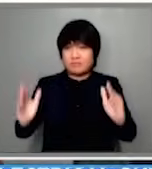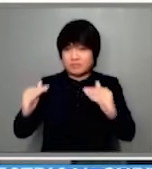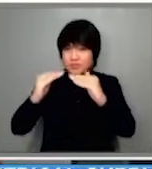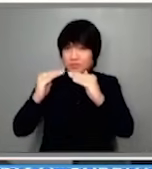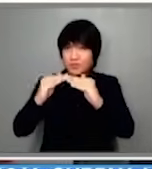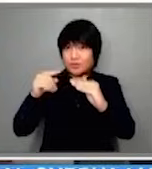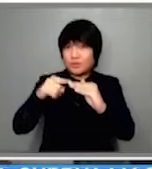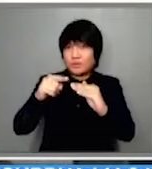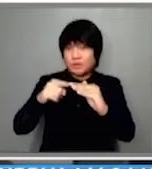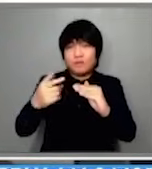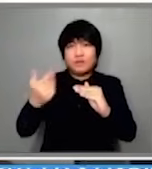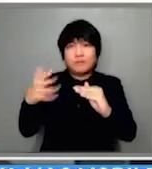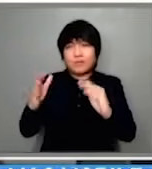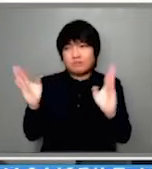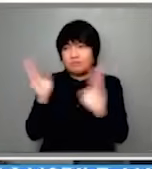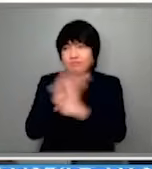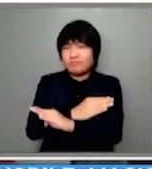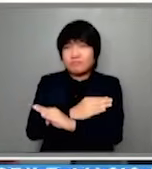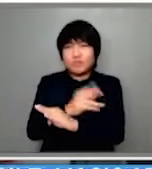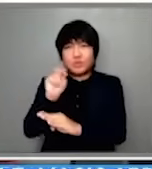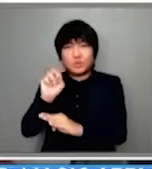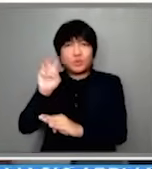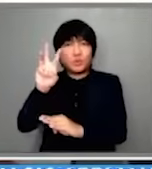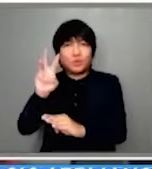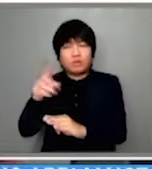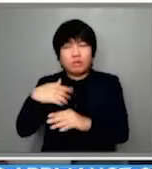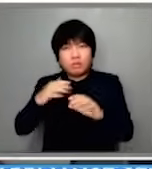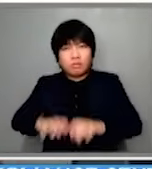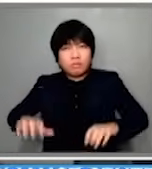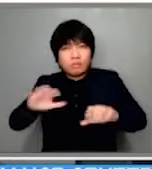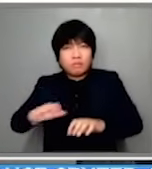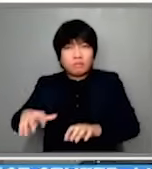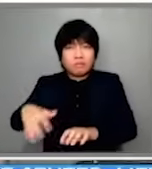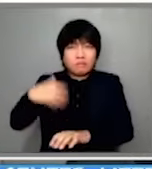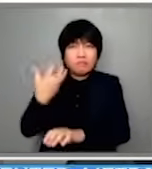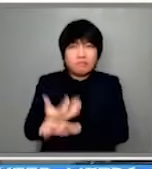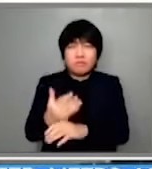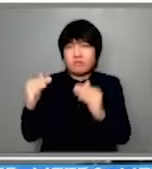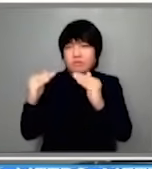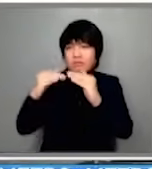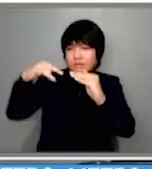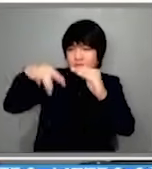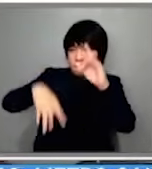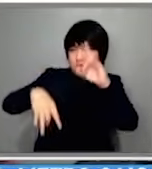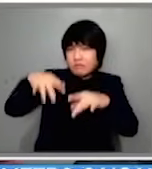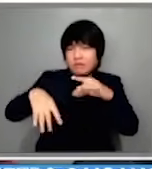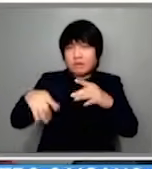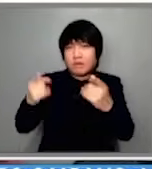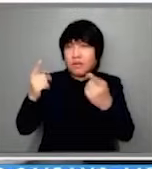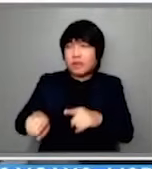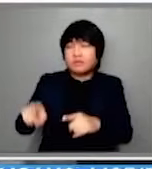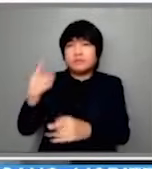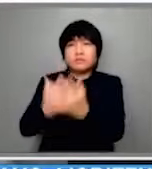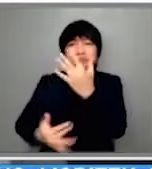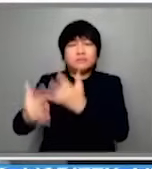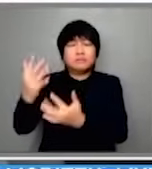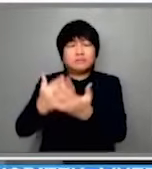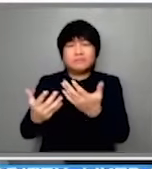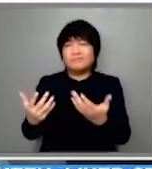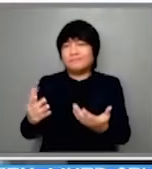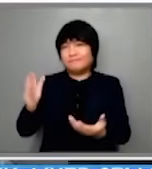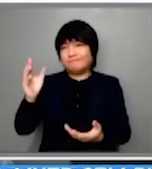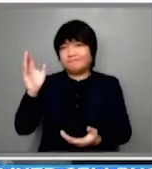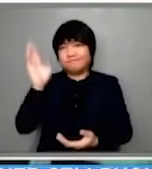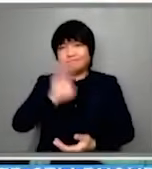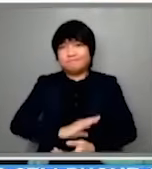ko. Pinagsikapan ko yun na papalitan para hindi kami tulungan. Ito lang ang dala ko. Wala talaga. Malaking